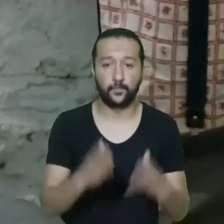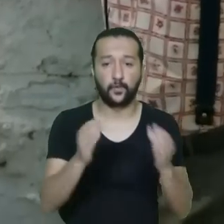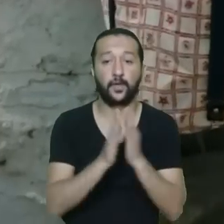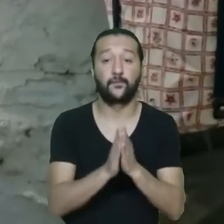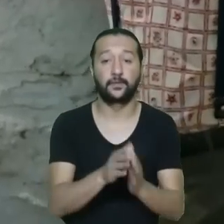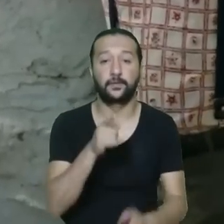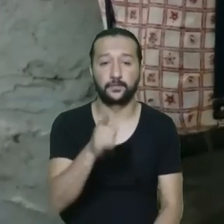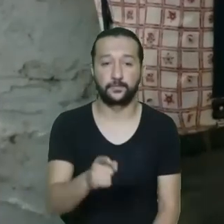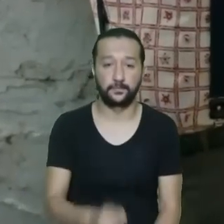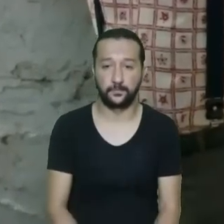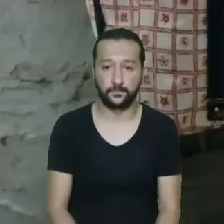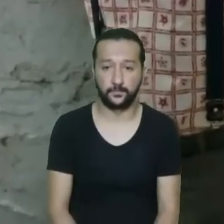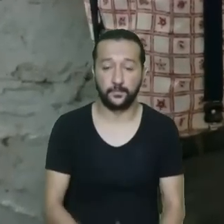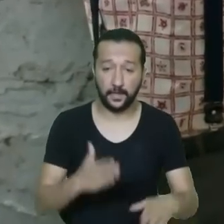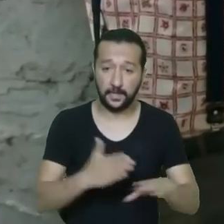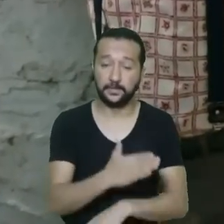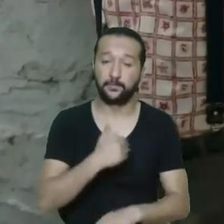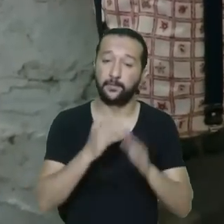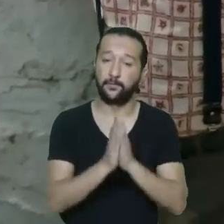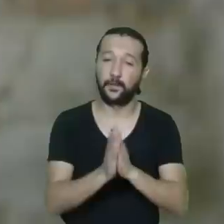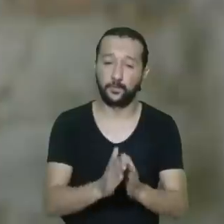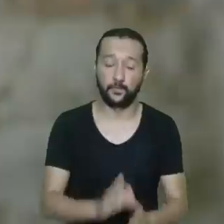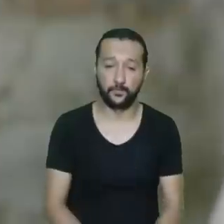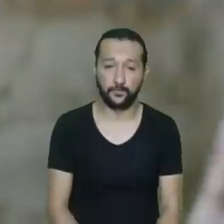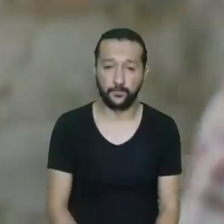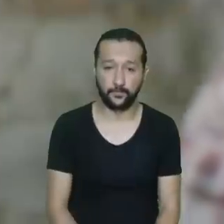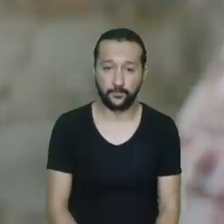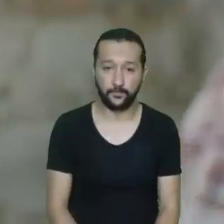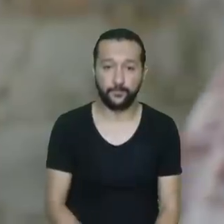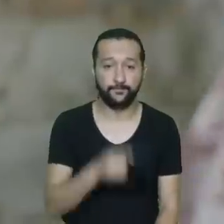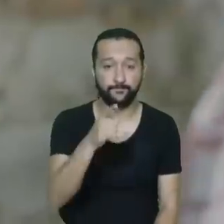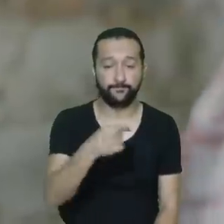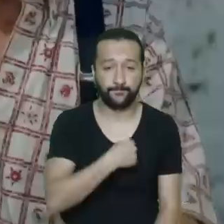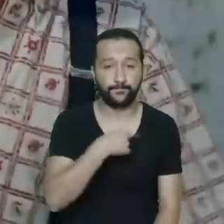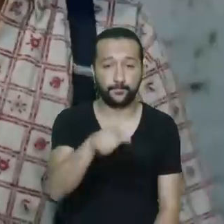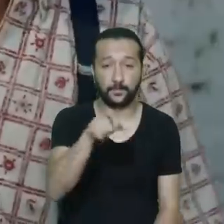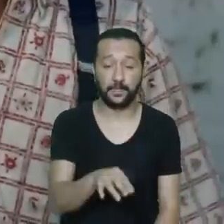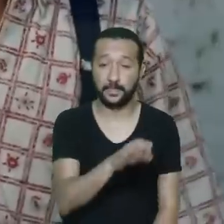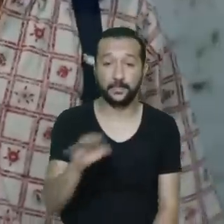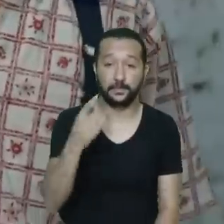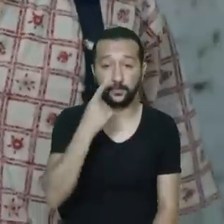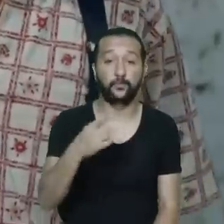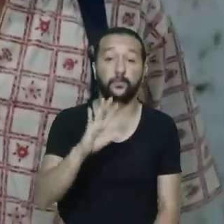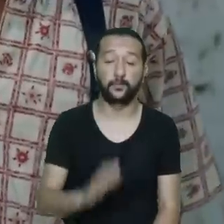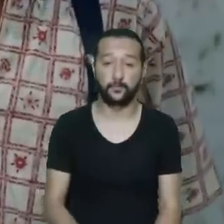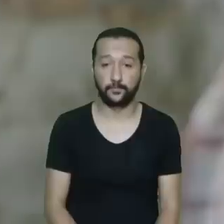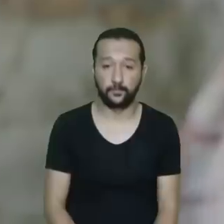çok affedersiniz. Asıl ben pardon. Yani ben sizi hiç görmedim ya.